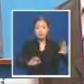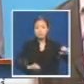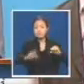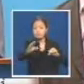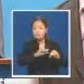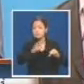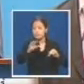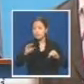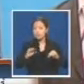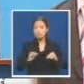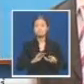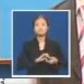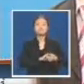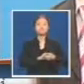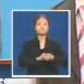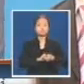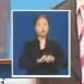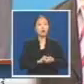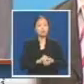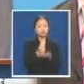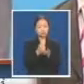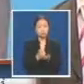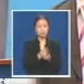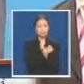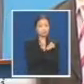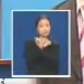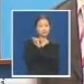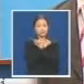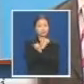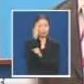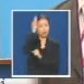รงนี้จะเป็นการสร้างภูมิคุ้มกันที่ดีต่อความเสี่ยง